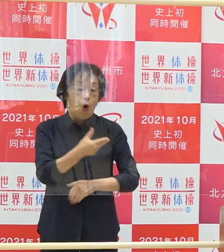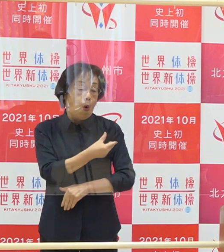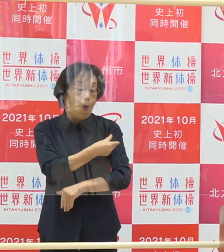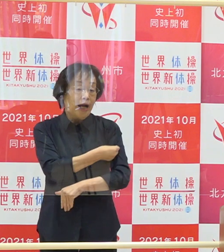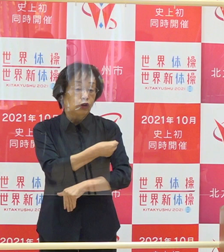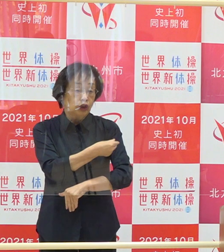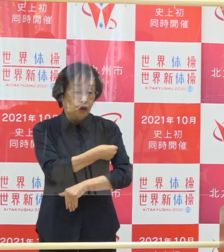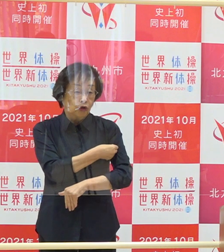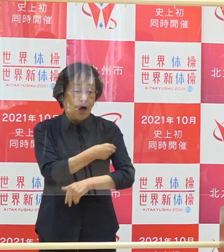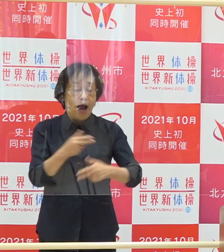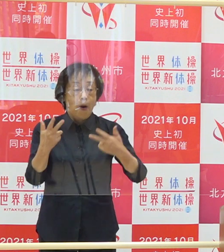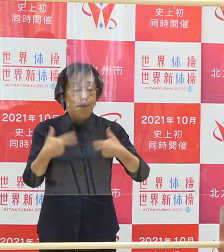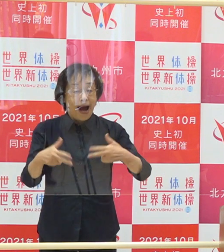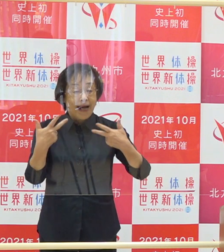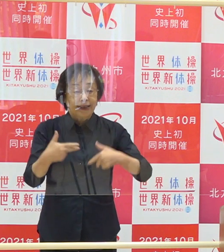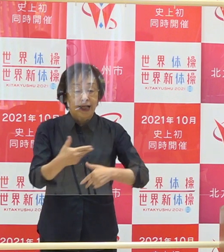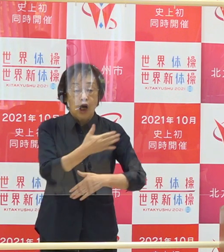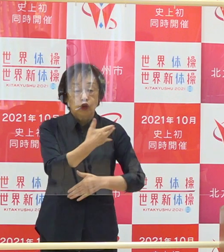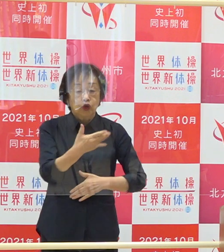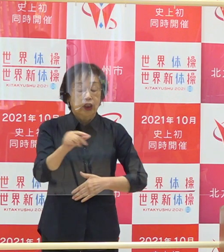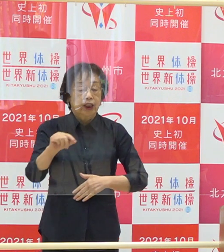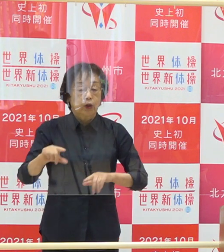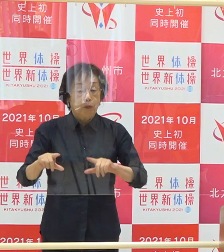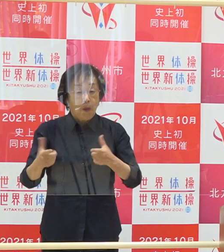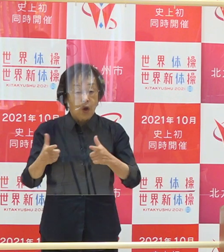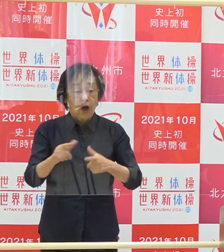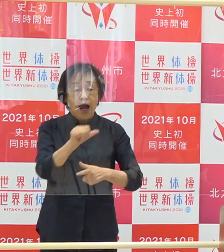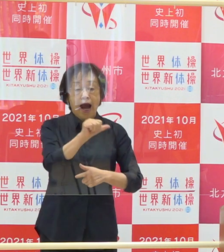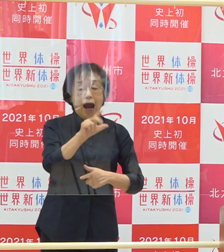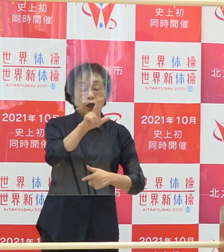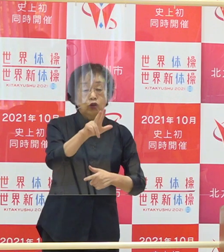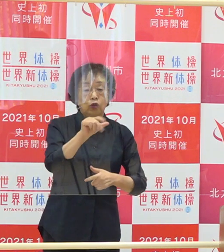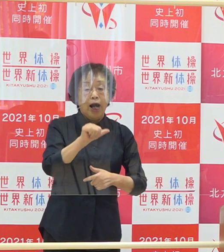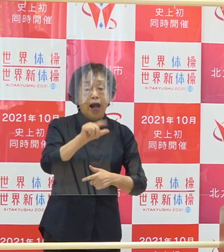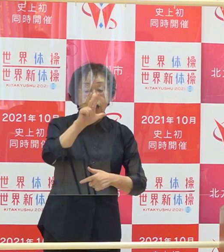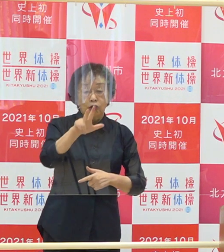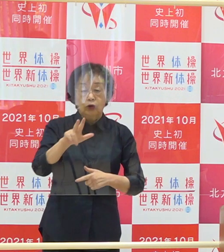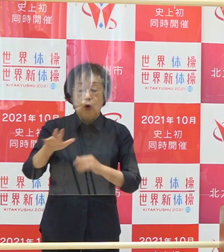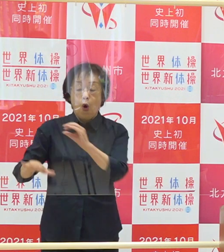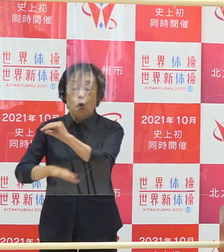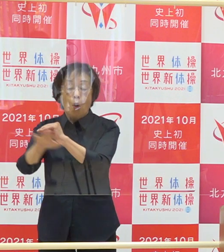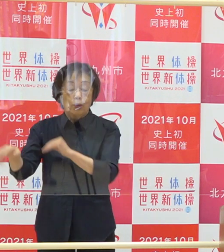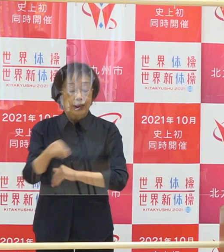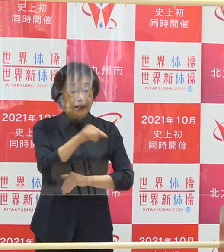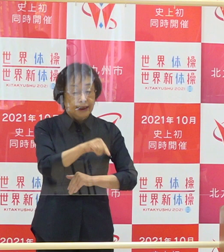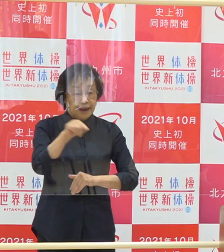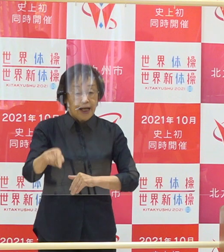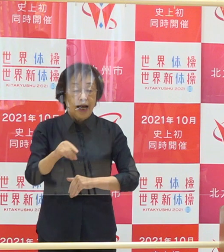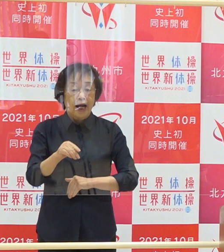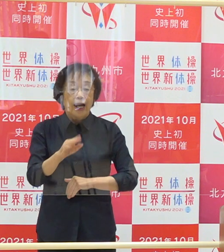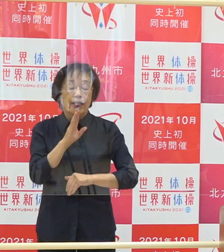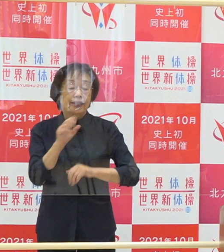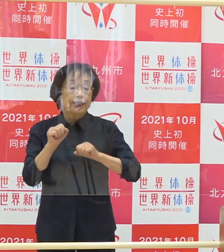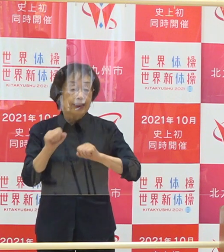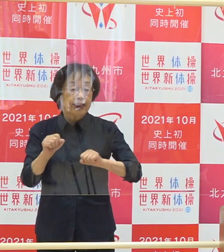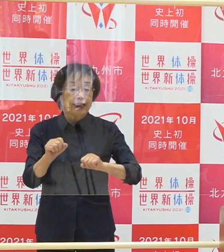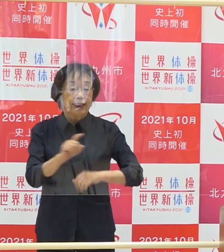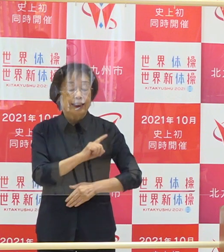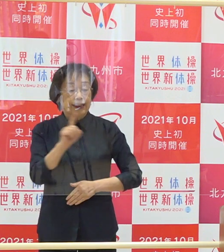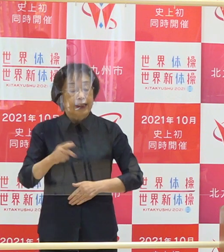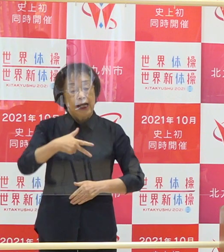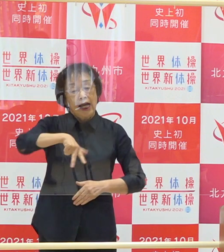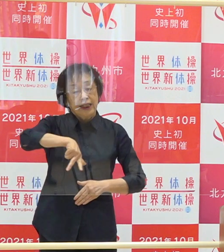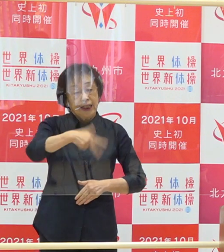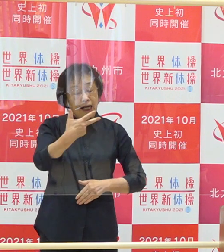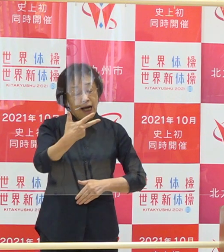が毎週水木、アルアルシティとコムシティで実施をします。1日約700